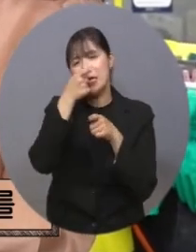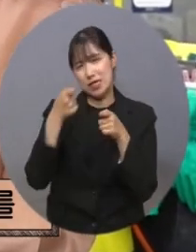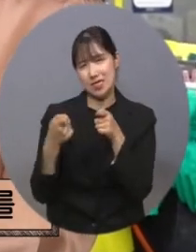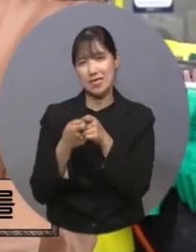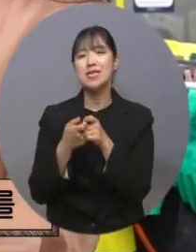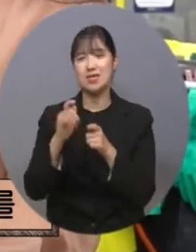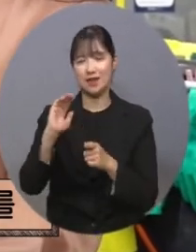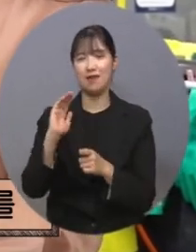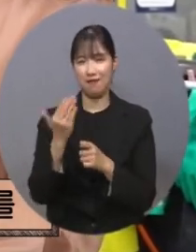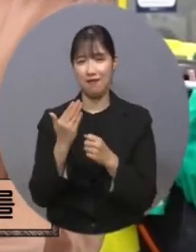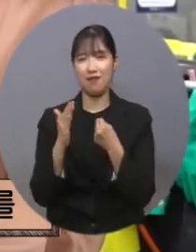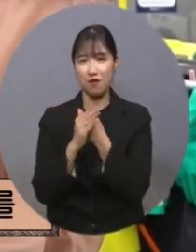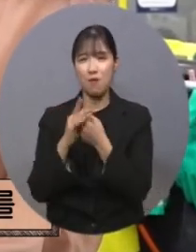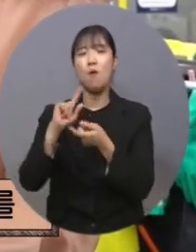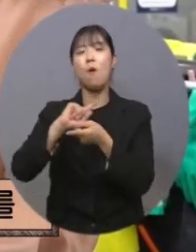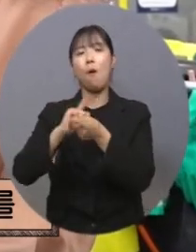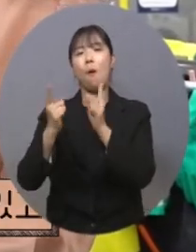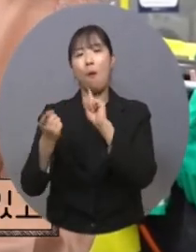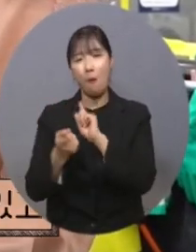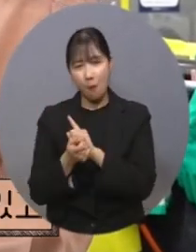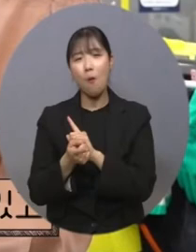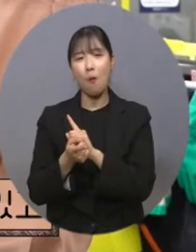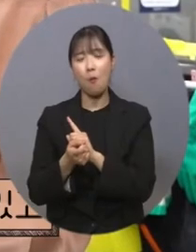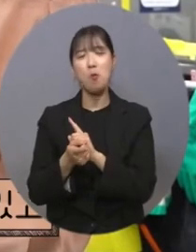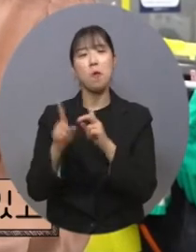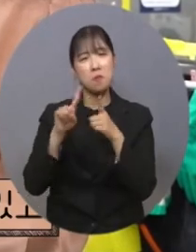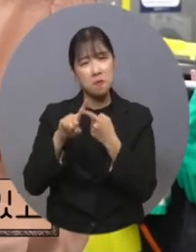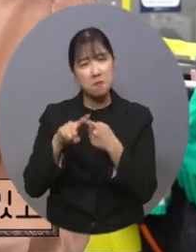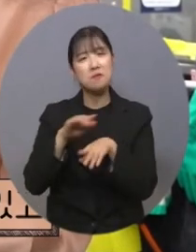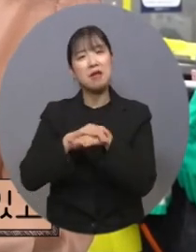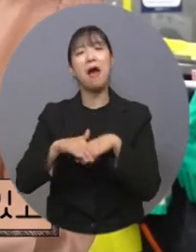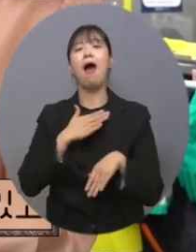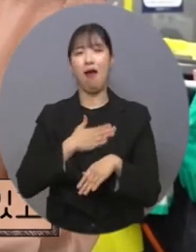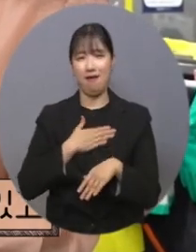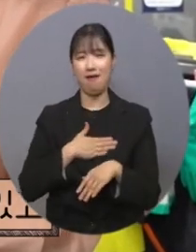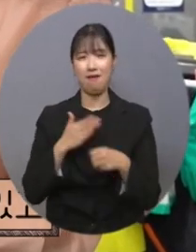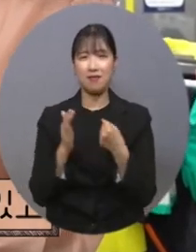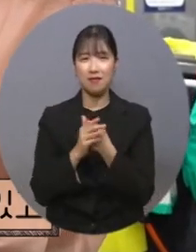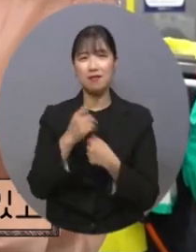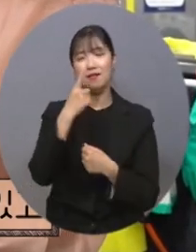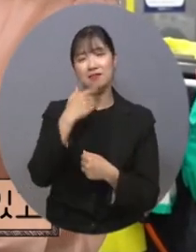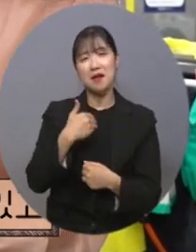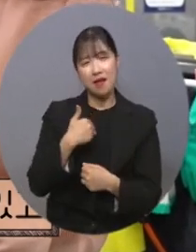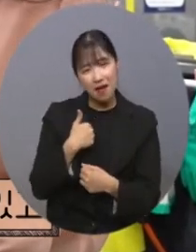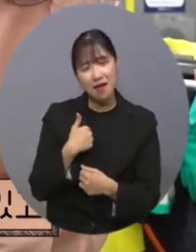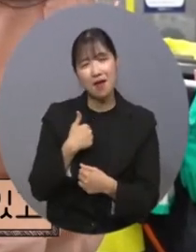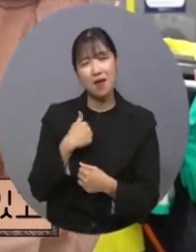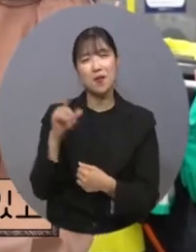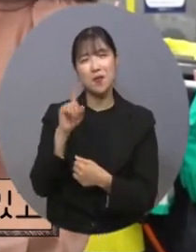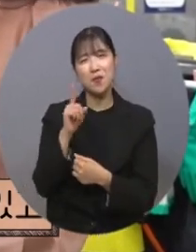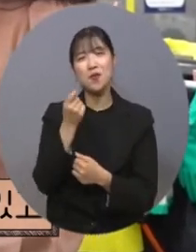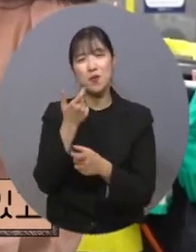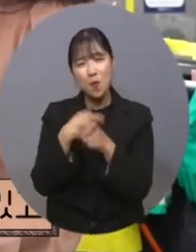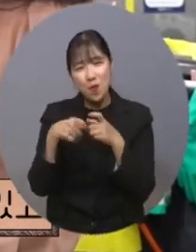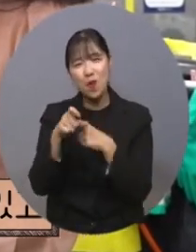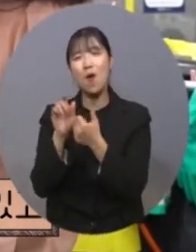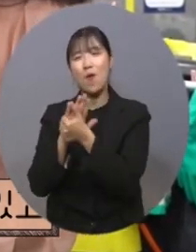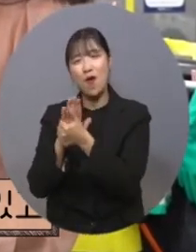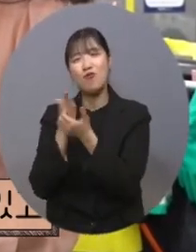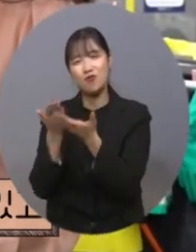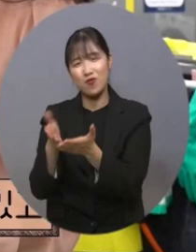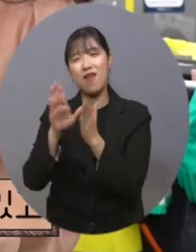친해지면서 아~ 서로를 이제 잘 알게 되었고 그쵸. 그래서 뭐 제가 이렇게 배를 해줄 때도